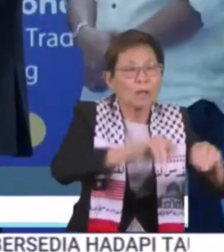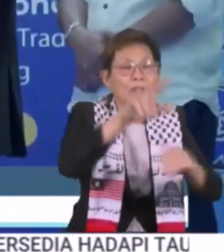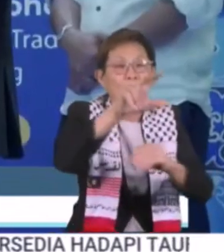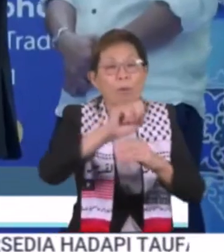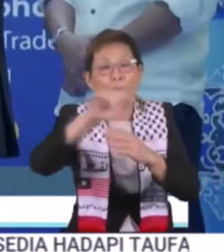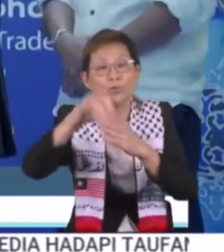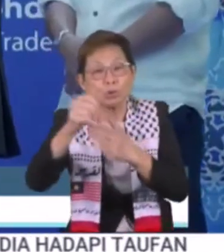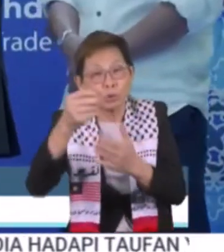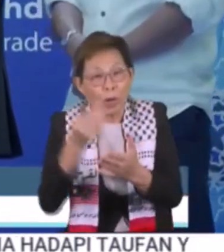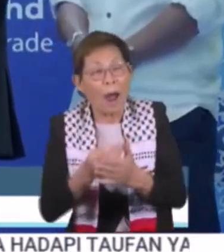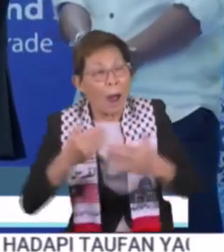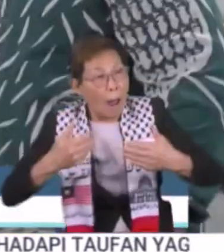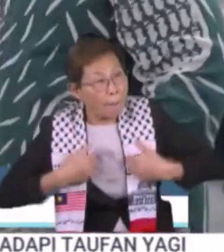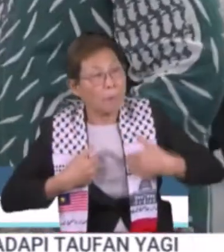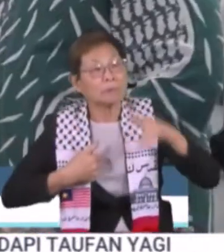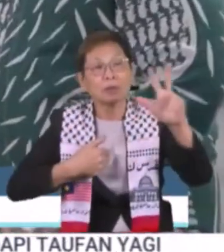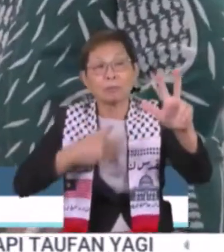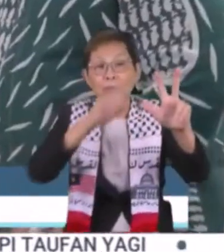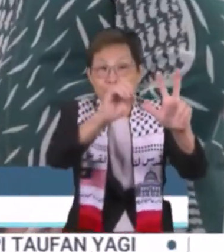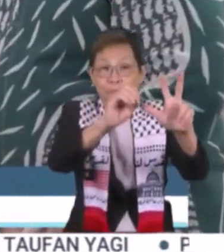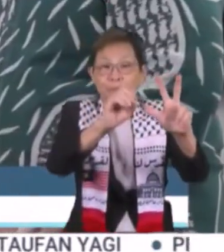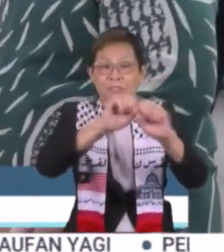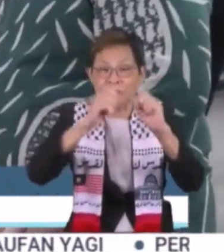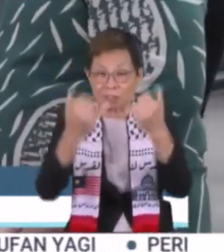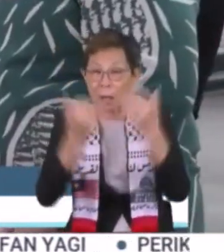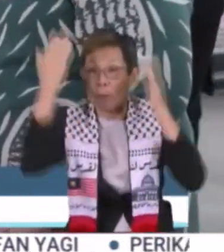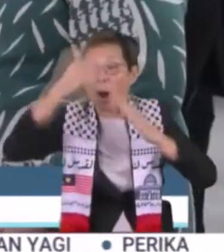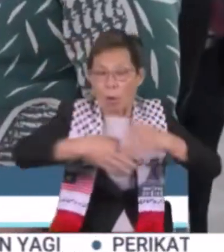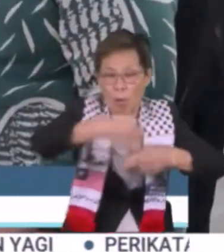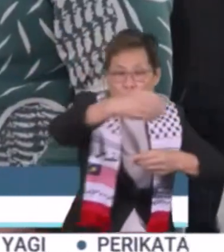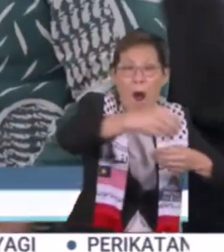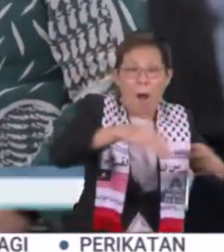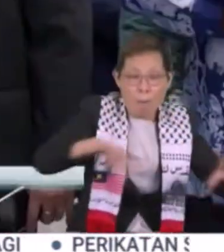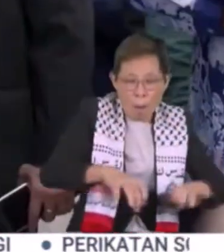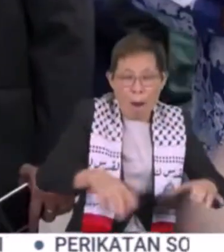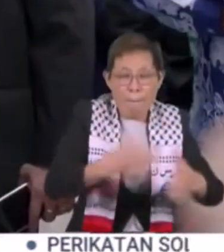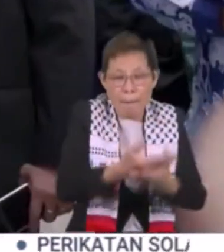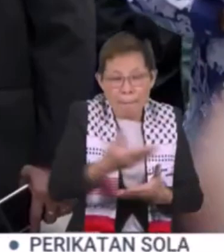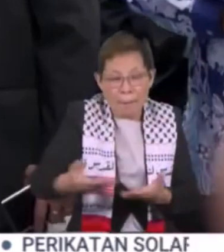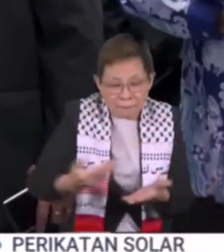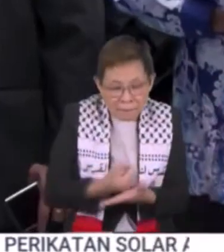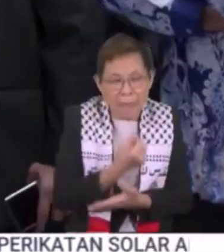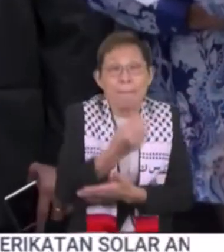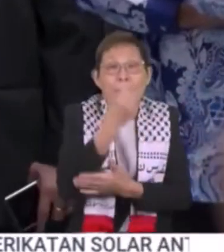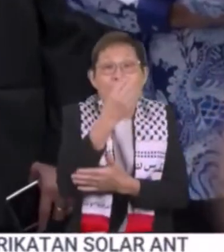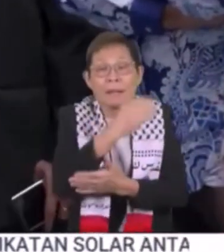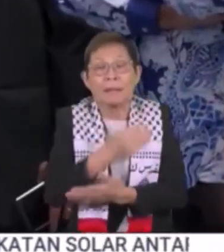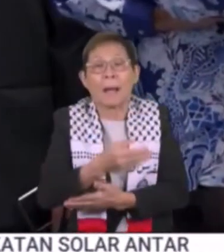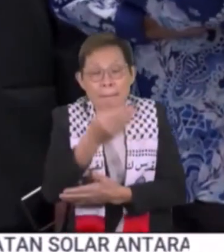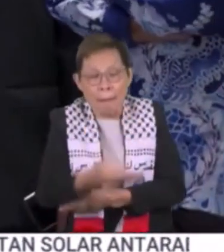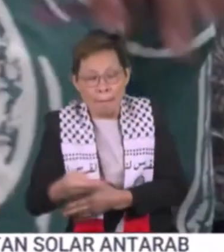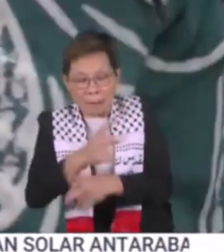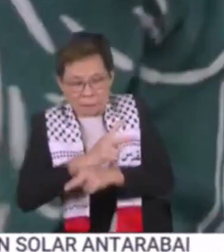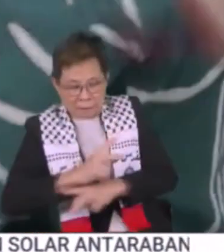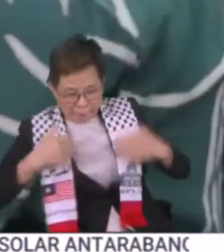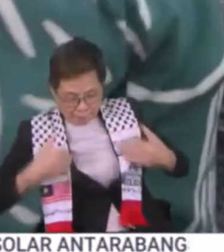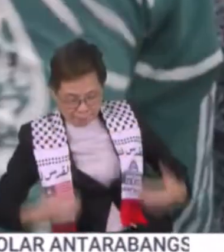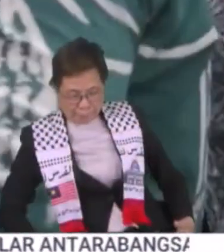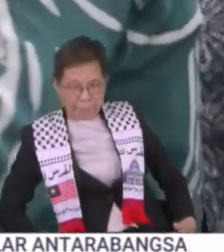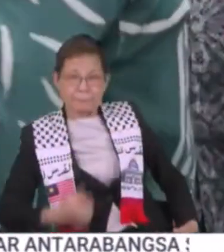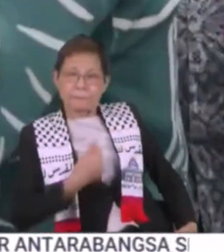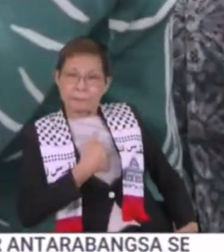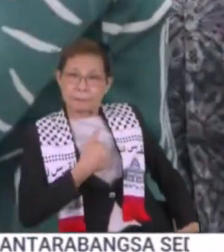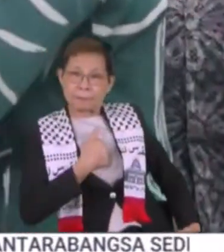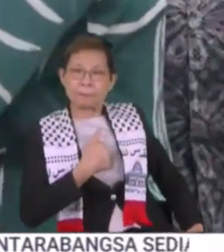lepas ia terdiri daripada 30 Syarikat tempatan yang mengeluarkan produk segar makanan dan produk penjagaan diri